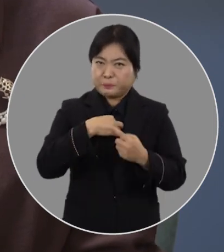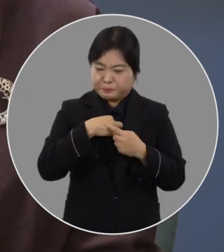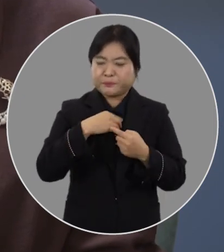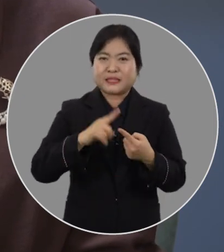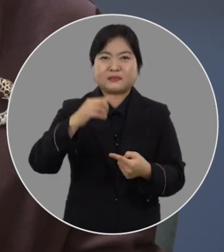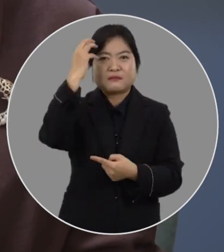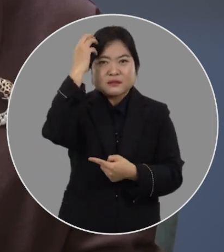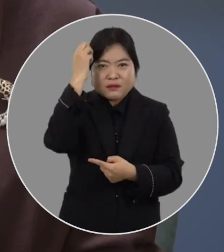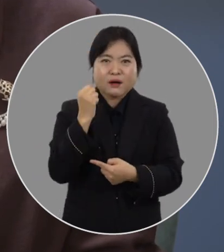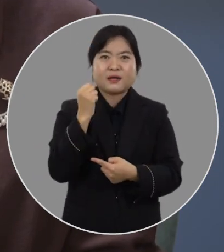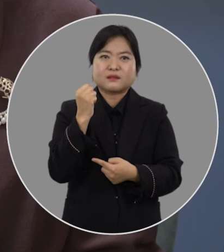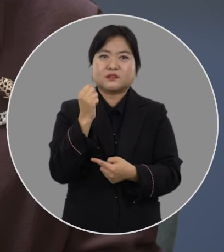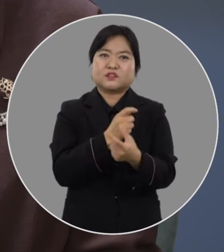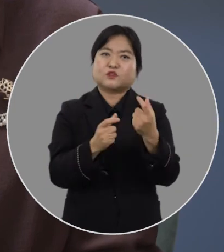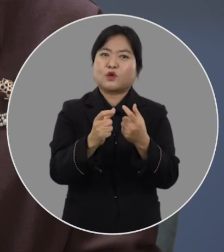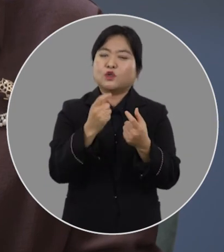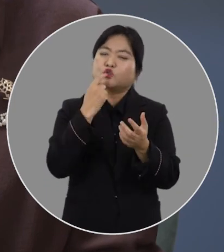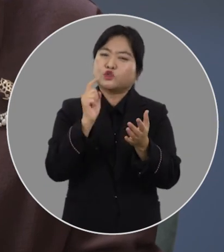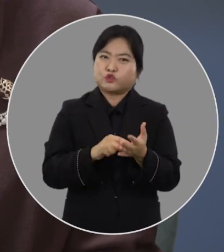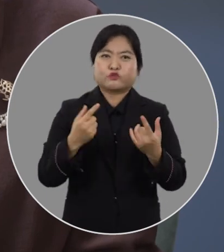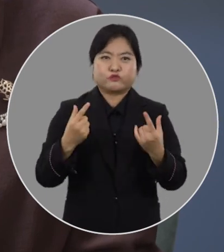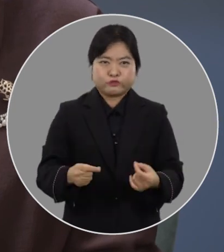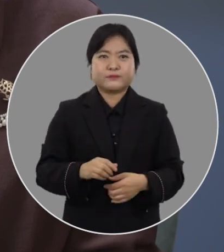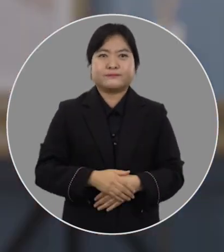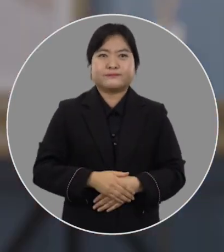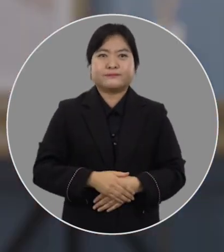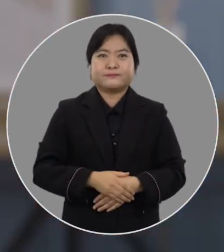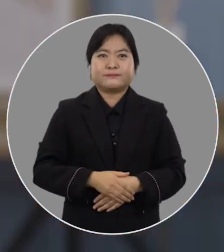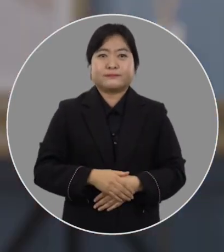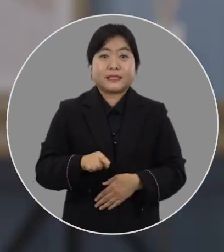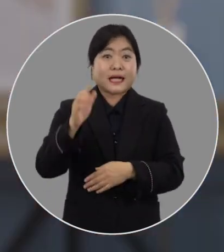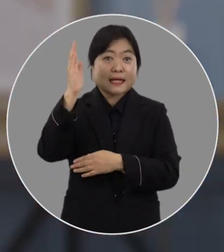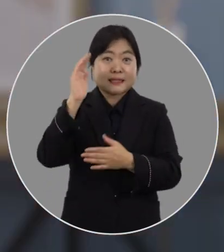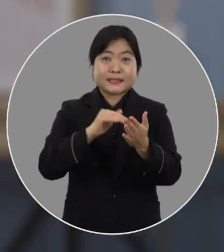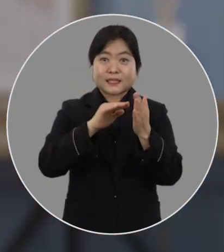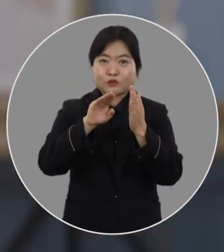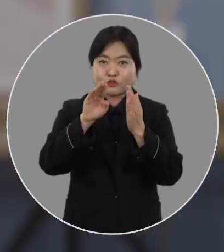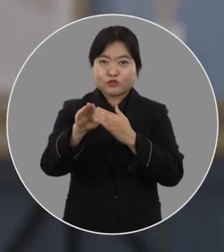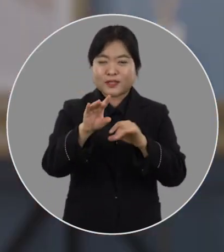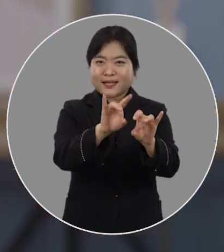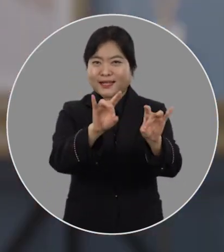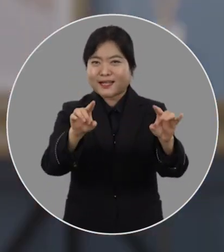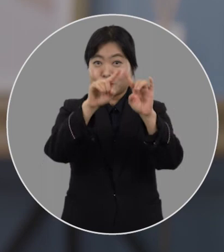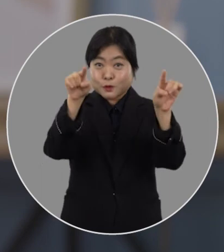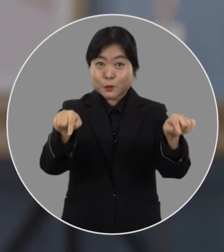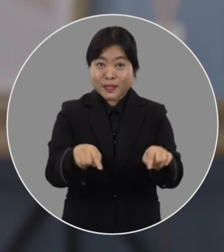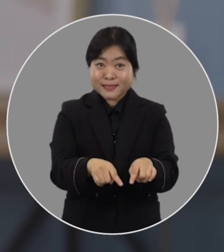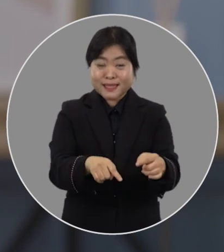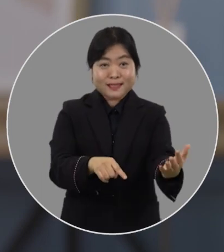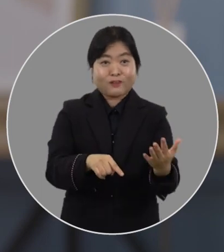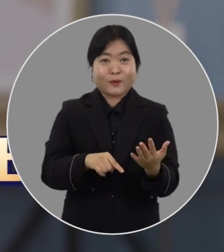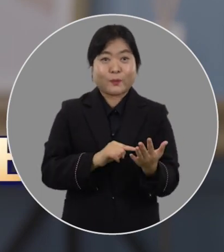위험한 일인지 기억하는 것이 좀 더 쉽지 않을까요? 이 강연이 끝난 후에 각자 종이를 한 장씩